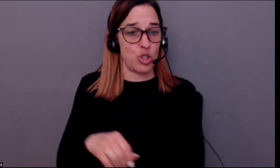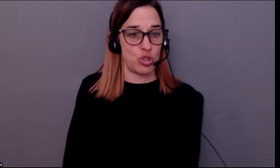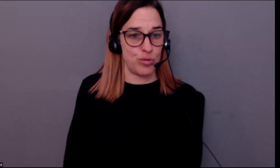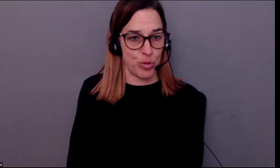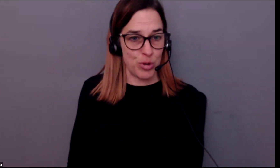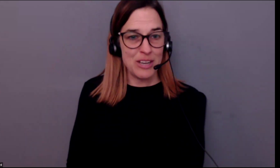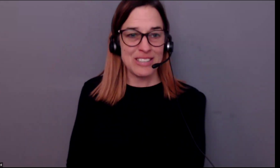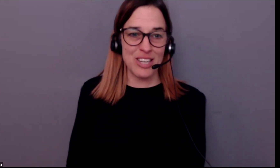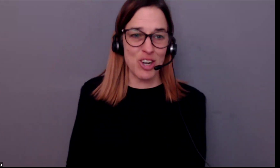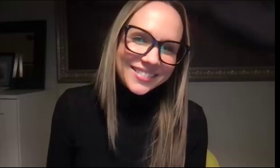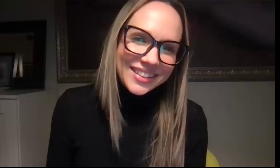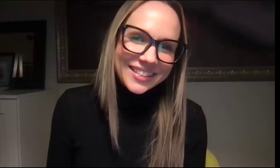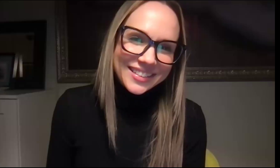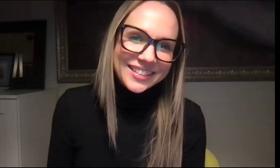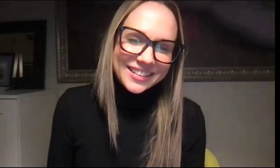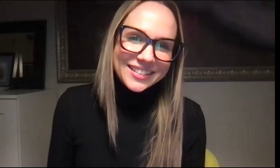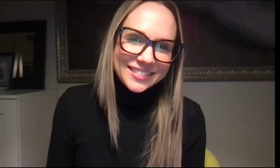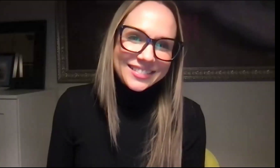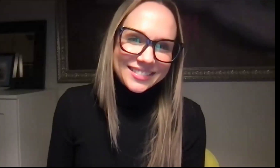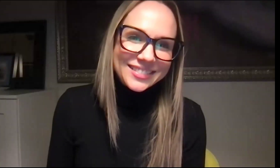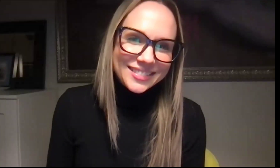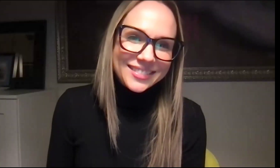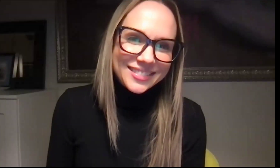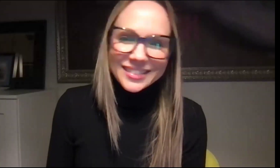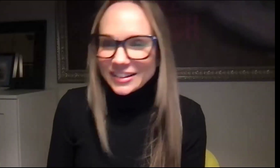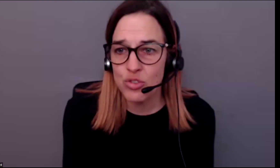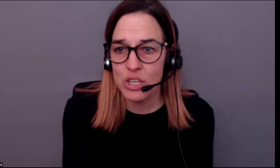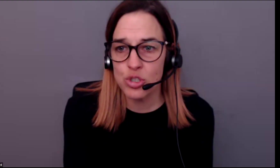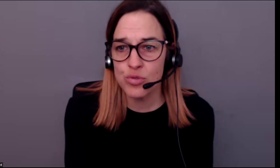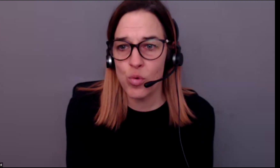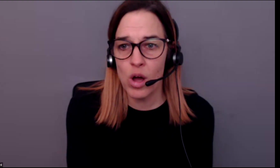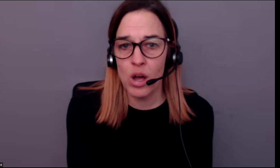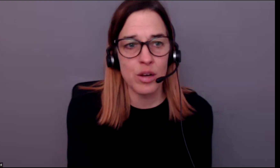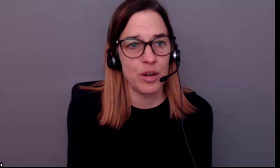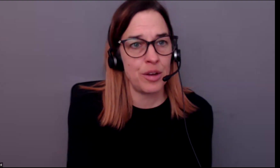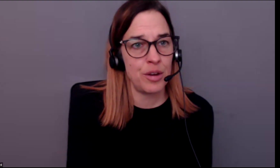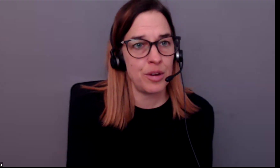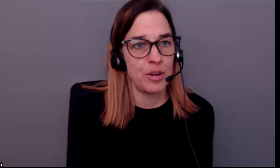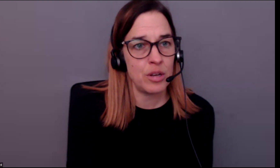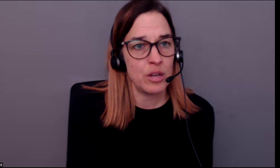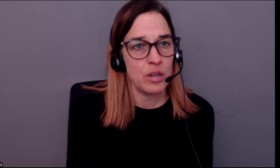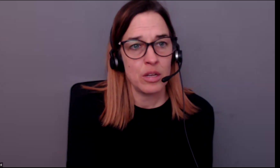fesses. Mais qu'est-ce que tu veux? C'est correct. Ben, Alors, je ne sais pas. Attendez, je voulais juste voir.